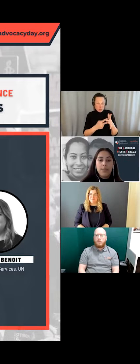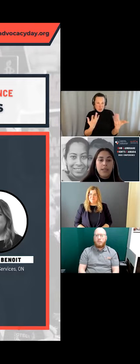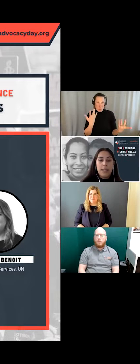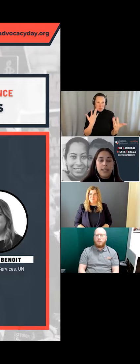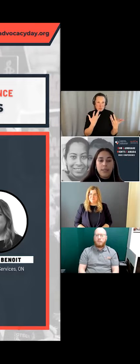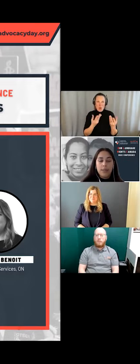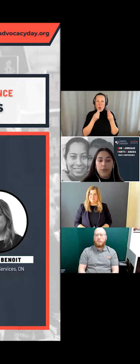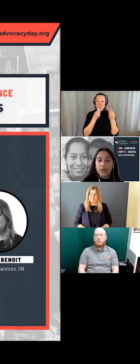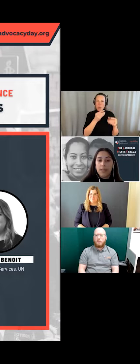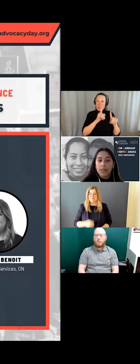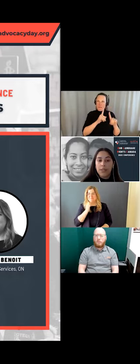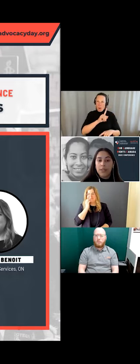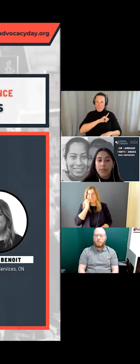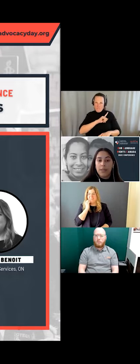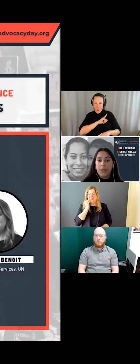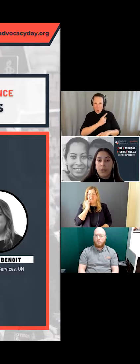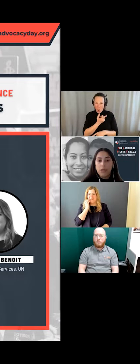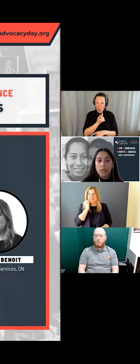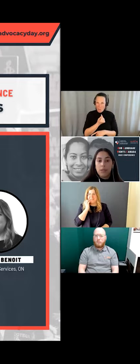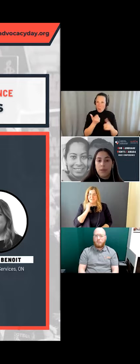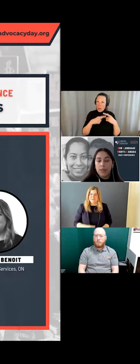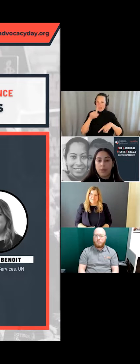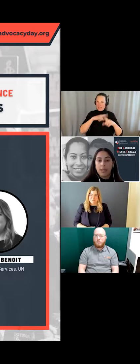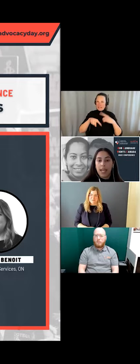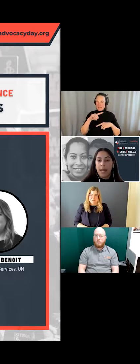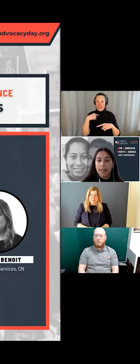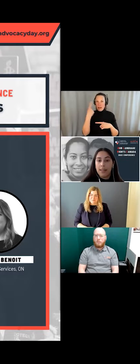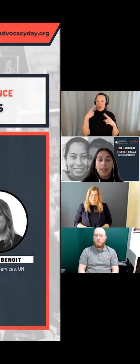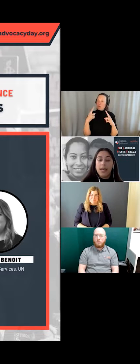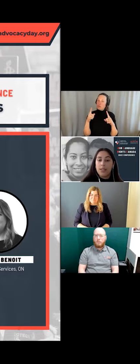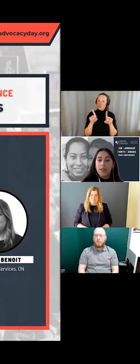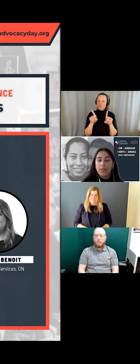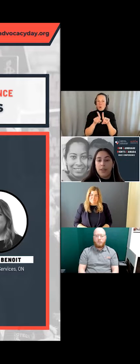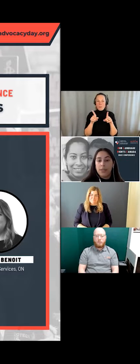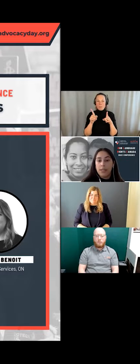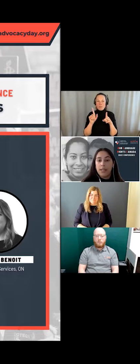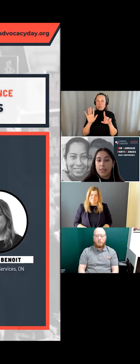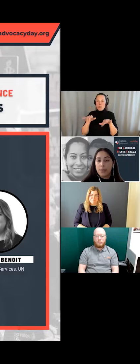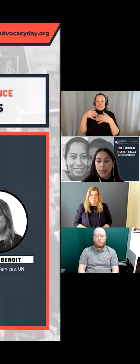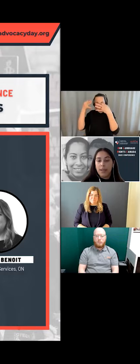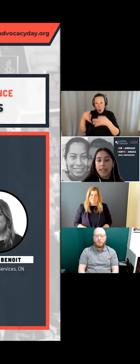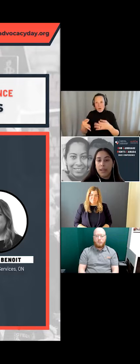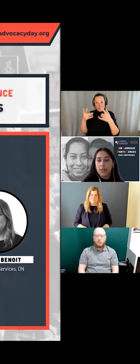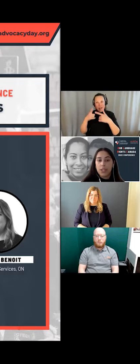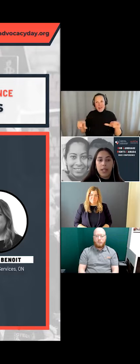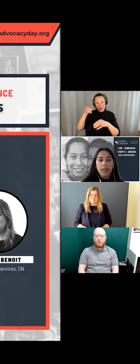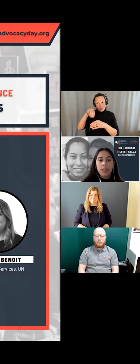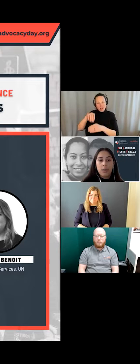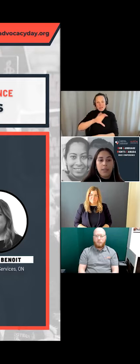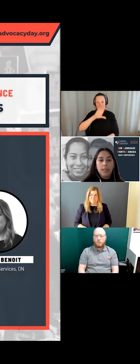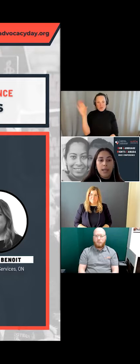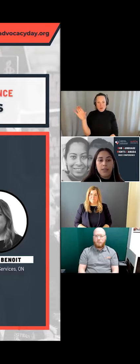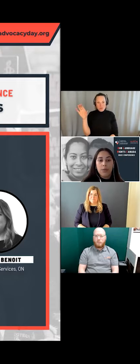sourde par rapport à la crainte et la peur. Le langage des signes a été considéré comme une langue étrangère, à même titre que les langues officielles parlées